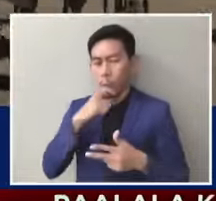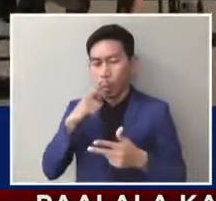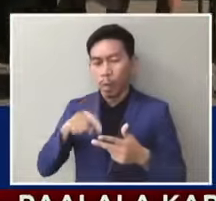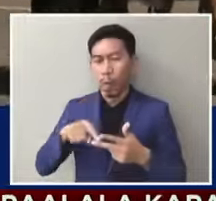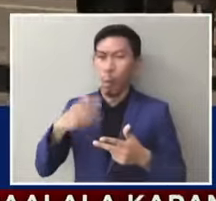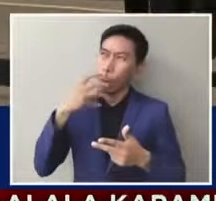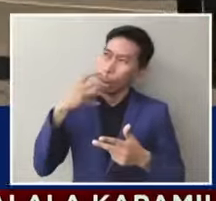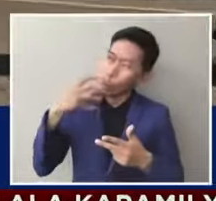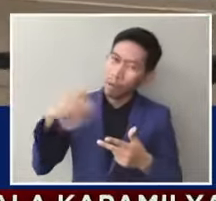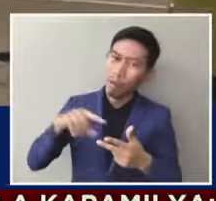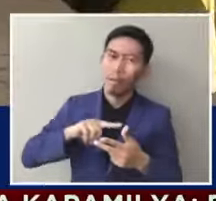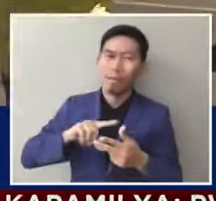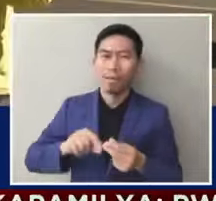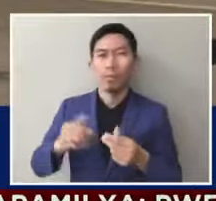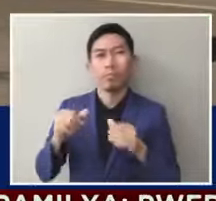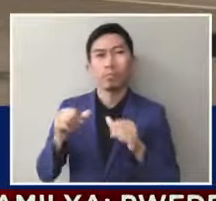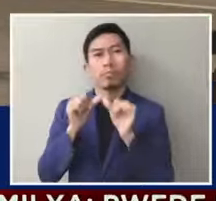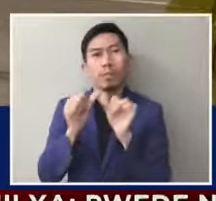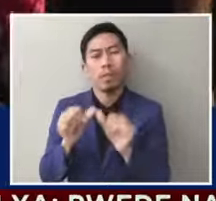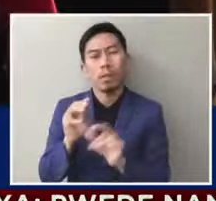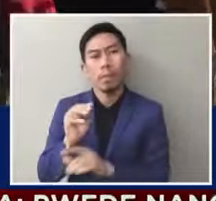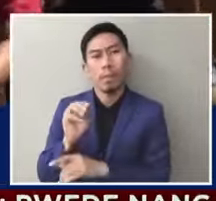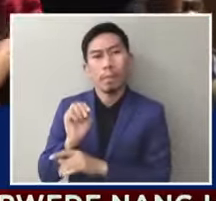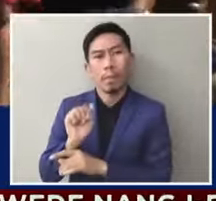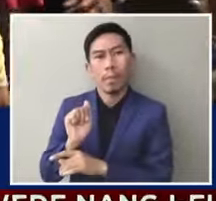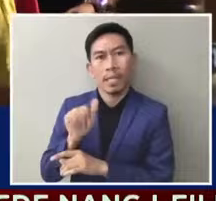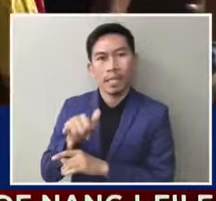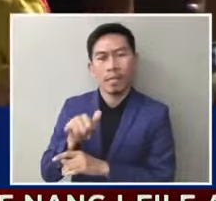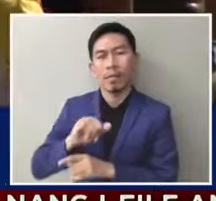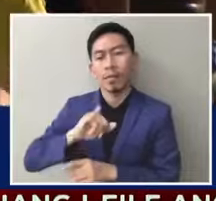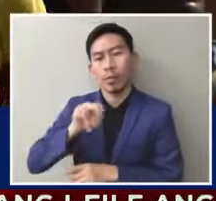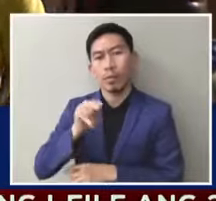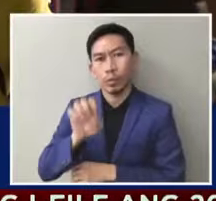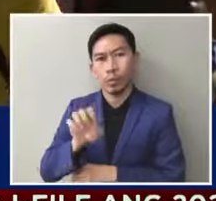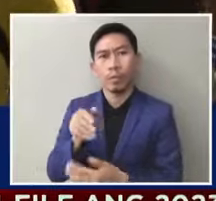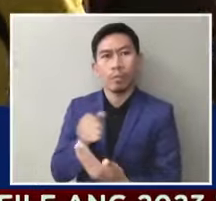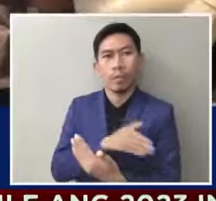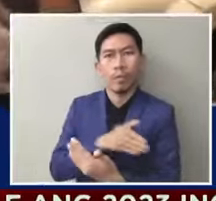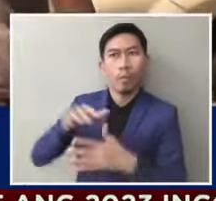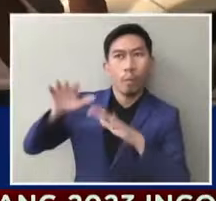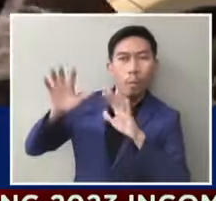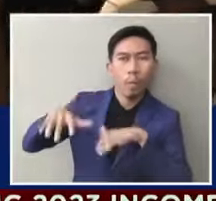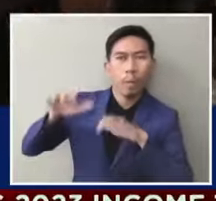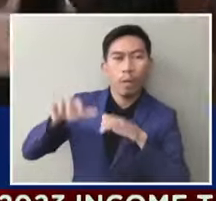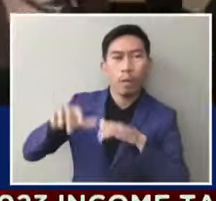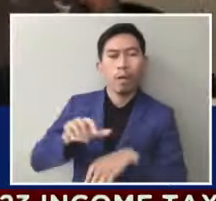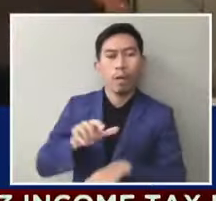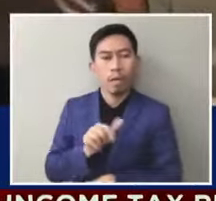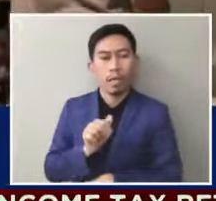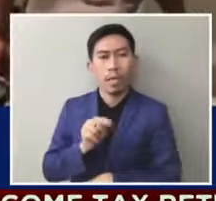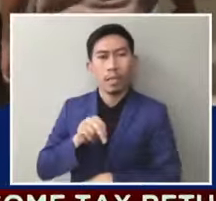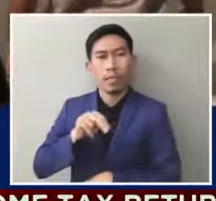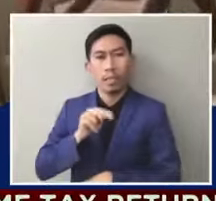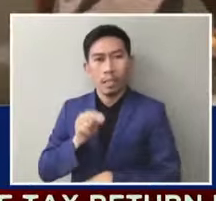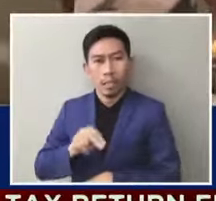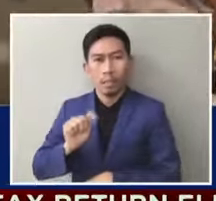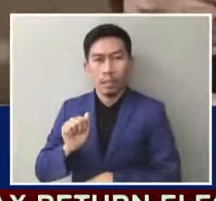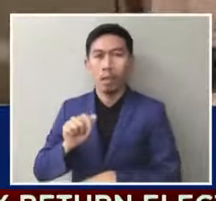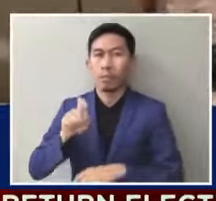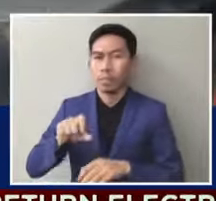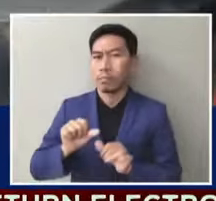hanggang Mayo at Hunyo bago pumasok ang tag-ulan at La Niña. Kaya dapat tuloy-tuloy ang pagiging maingat